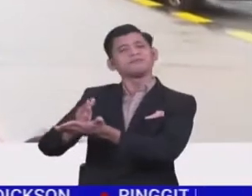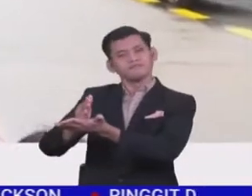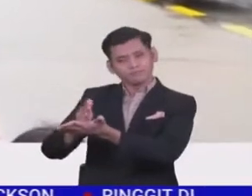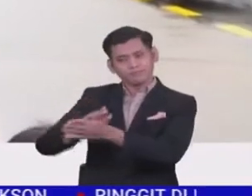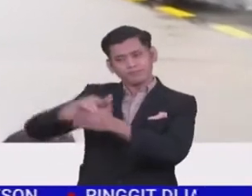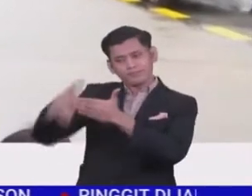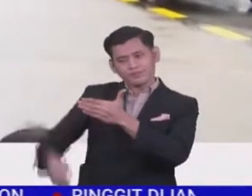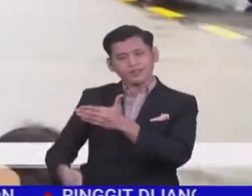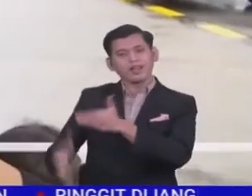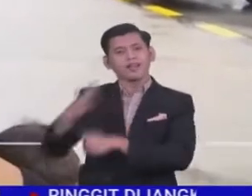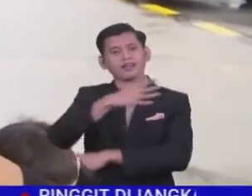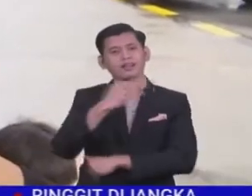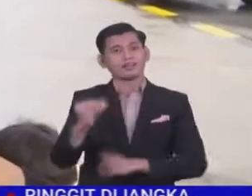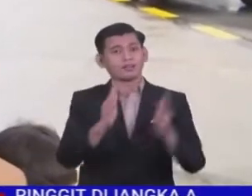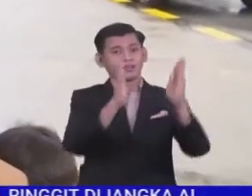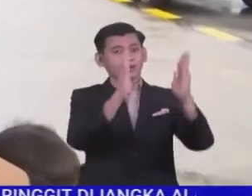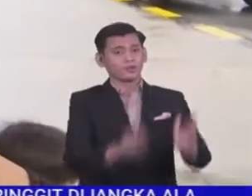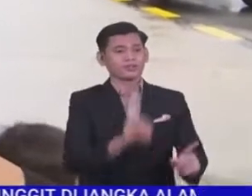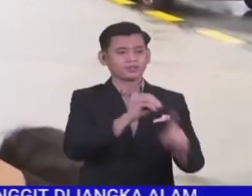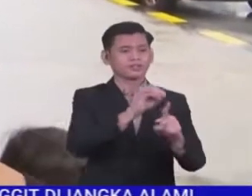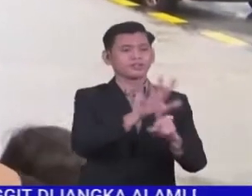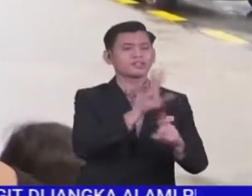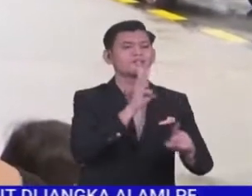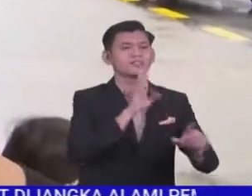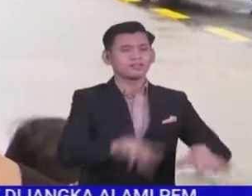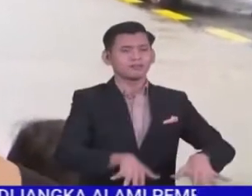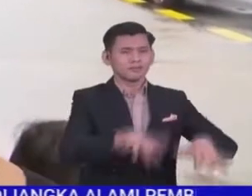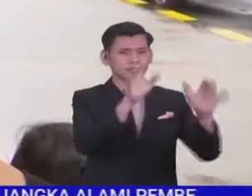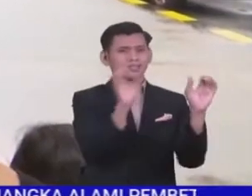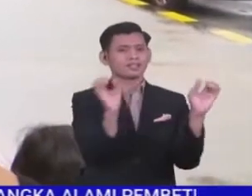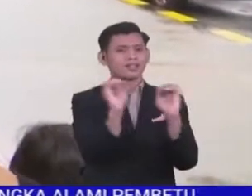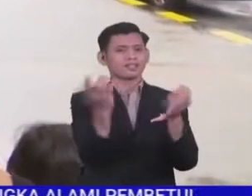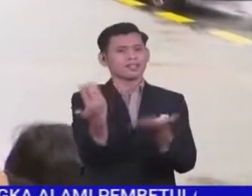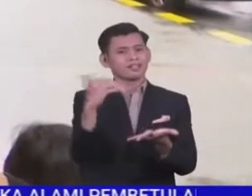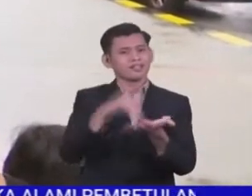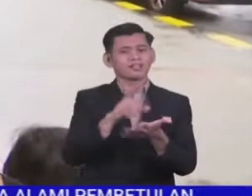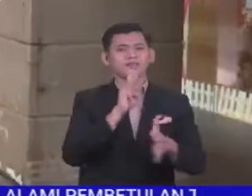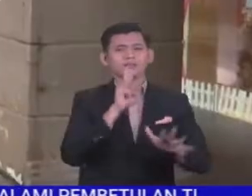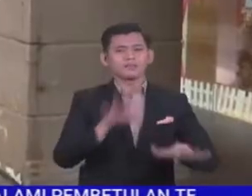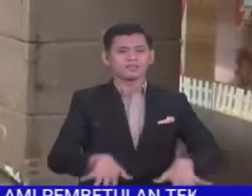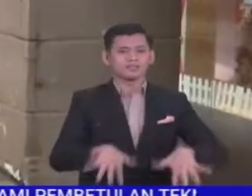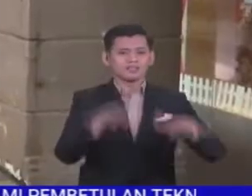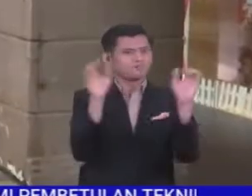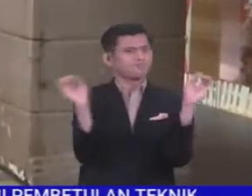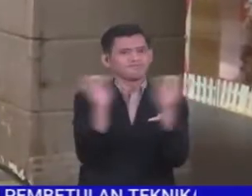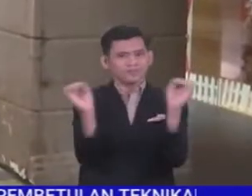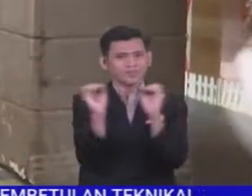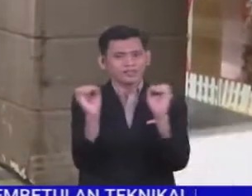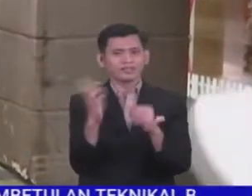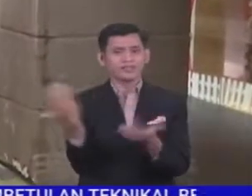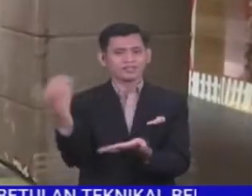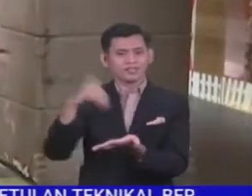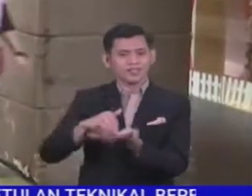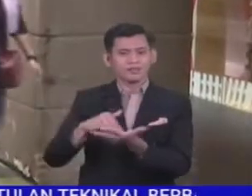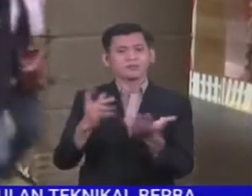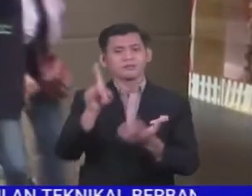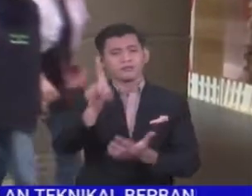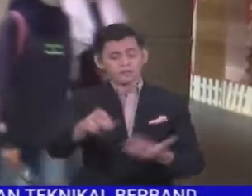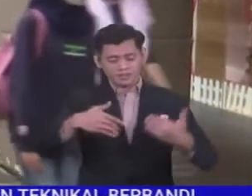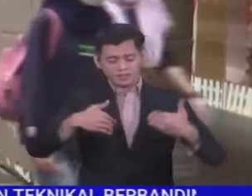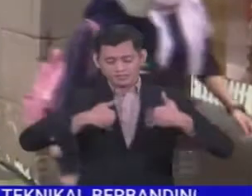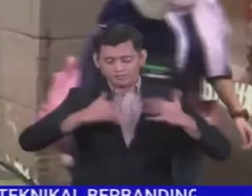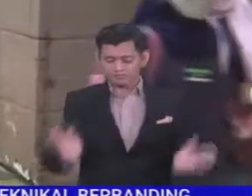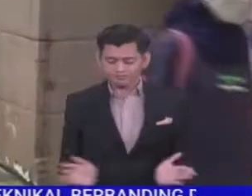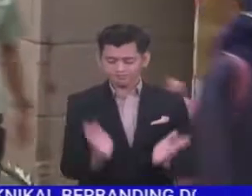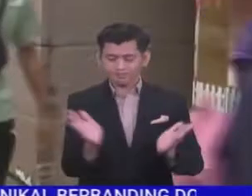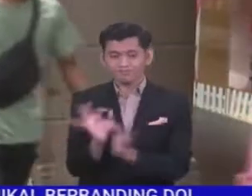dan juga masa-masa banjir semua tak banjir lah tahun ni. Tahun akan datang semuanya lebih baik. Perlukan motivasi dan semangat